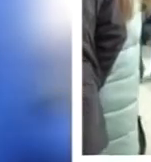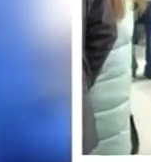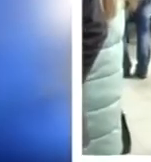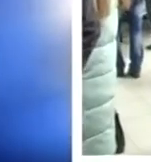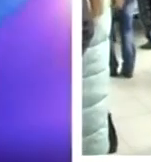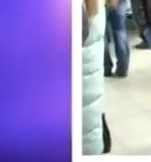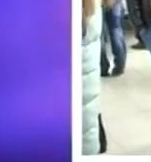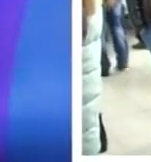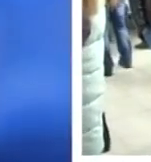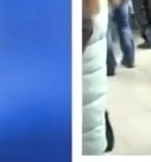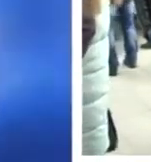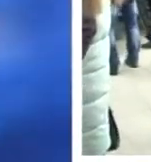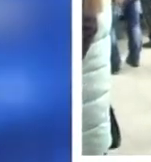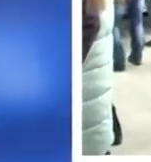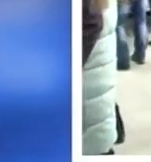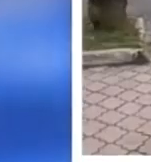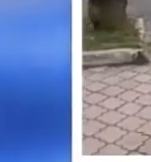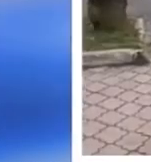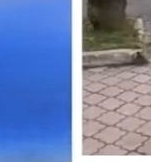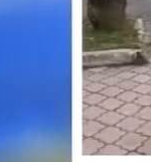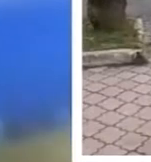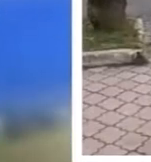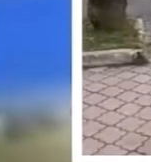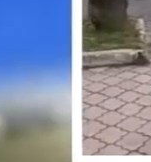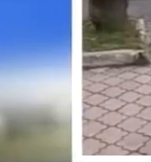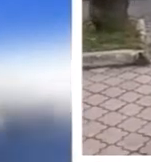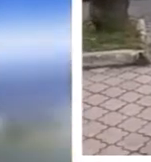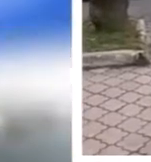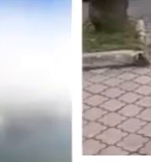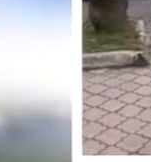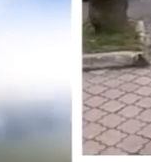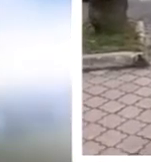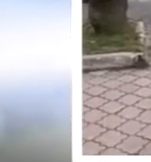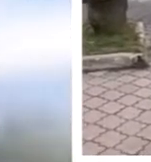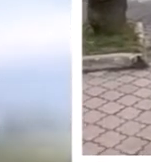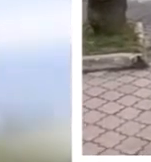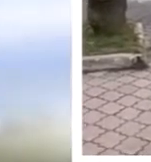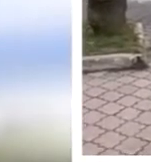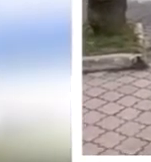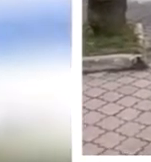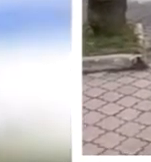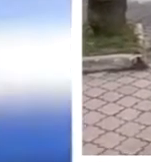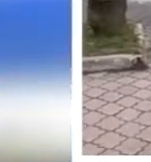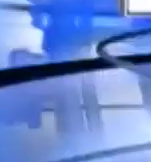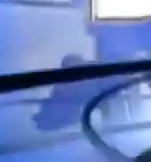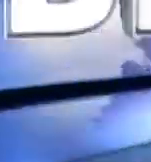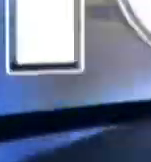посвідчення лише на 2 роки, а їхати у населеному пункті можна буде із максимальною швидкістю 50 км на